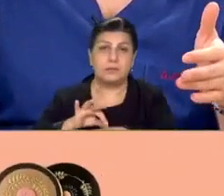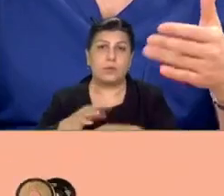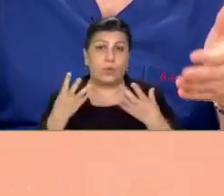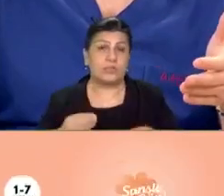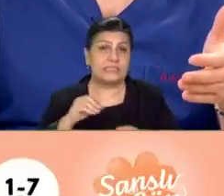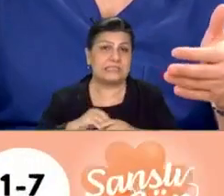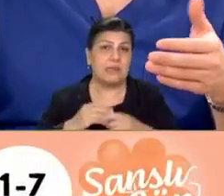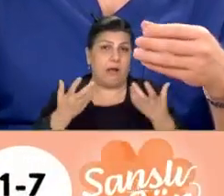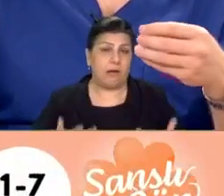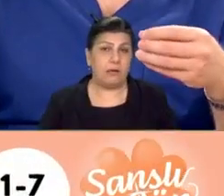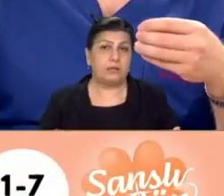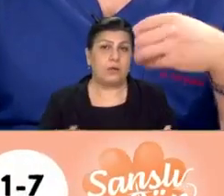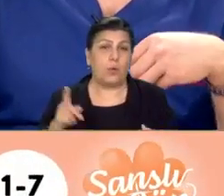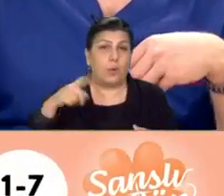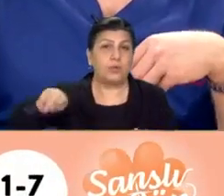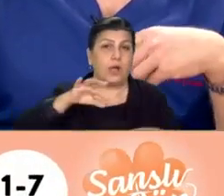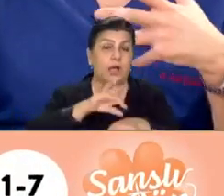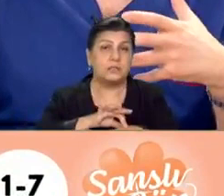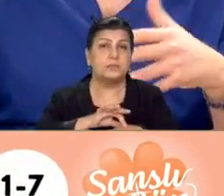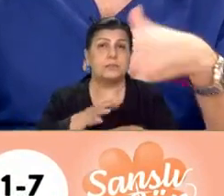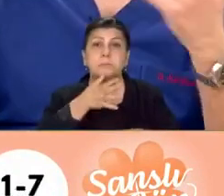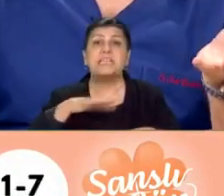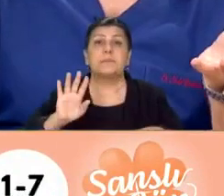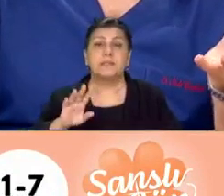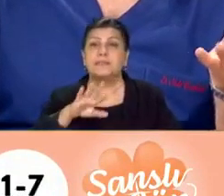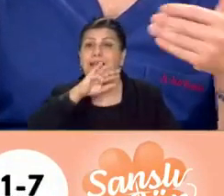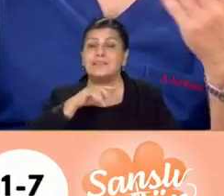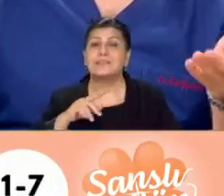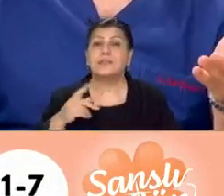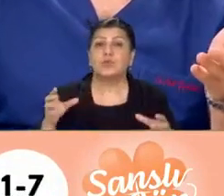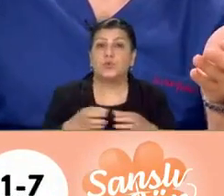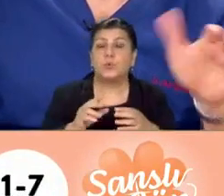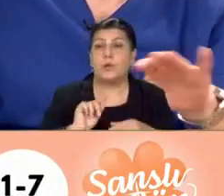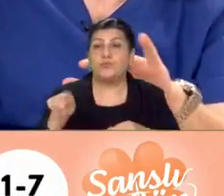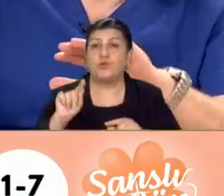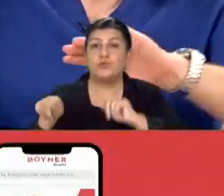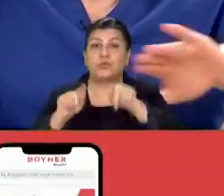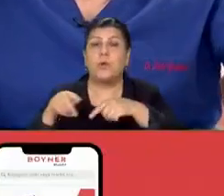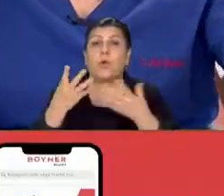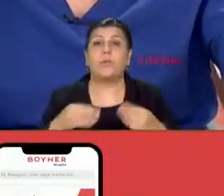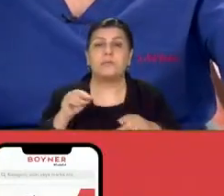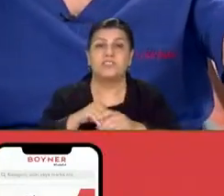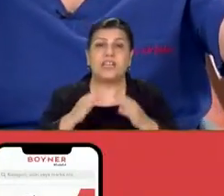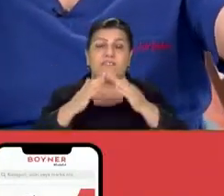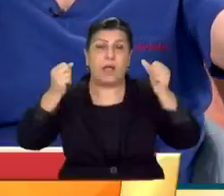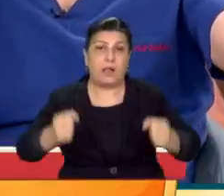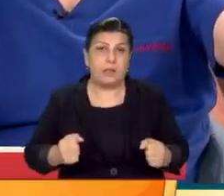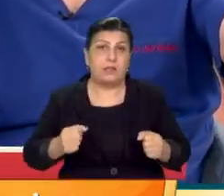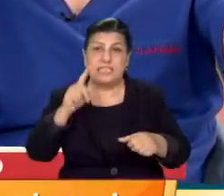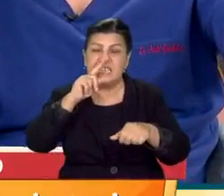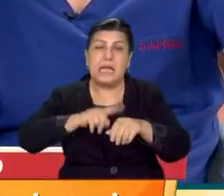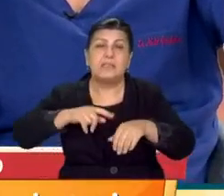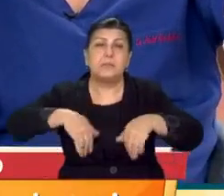oldukları için ağırlıkta onlar hasta olduklarını bilmeden yaşlı gruba olasılıkla çevirecekler Dolayısıyla evde kaldılar